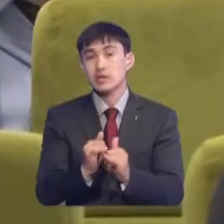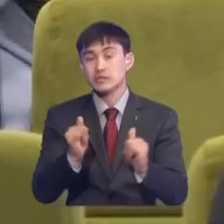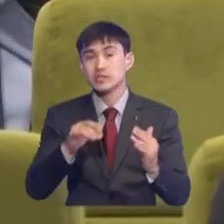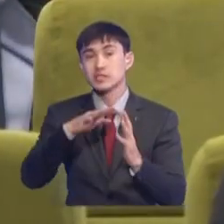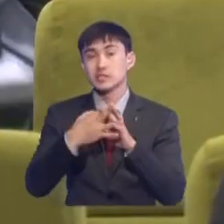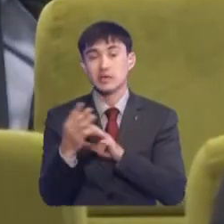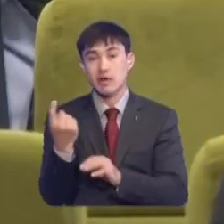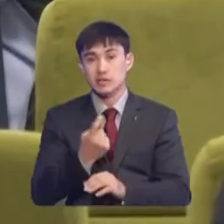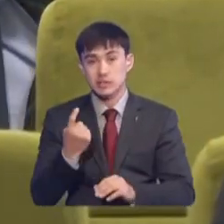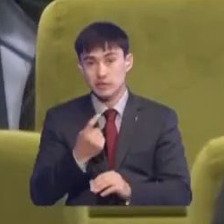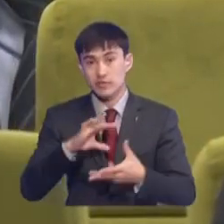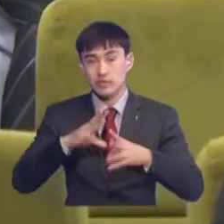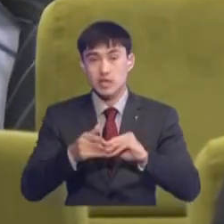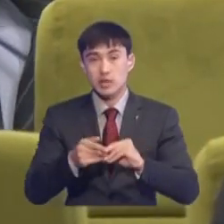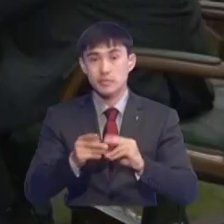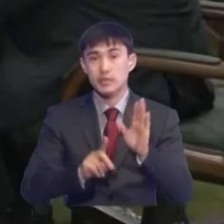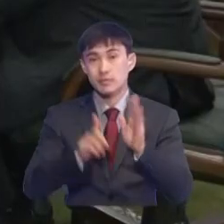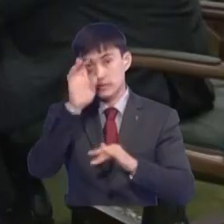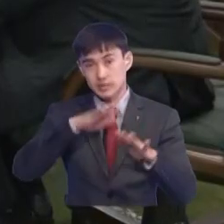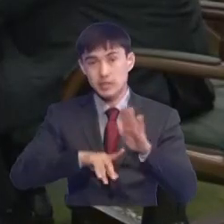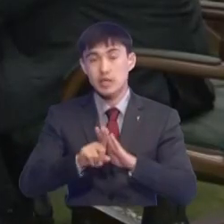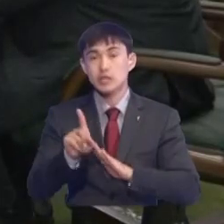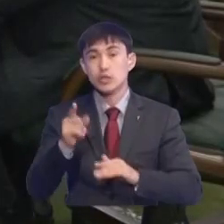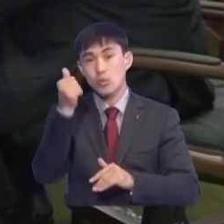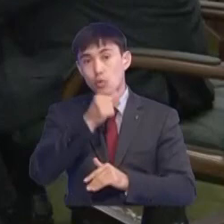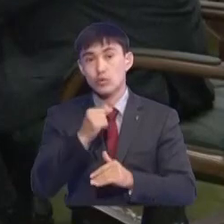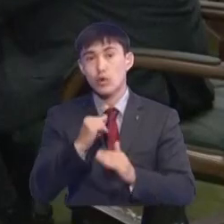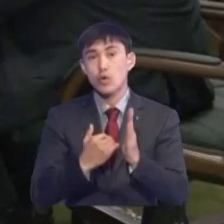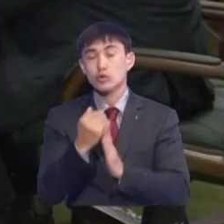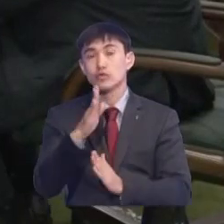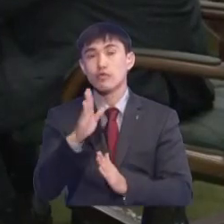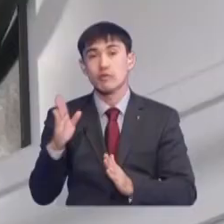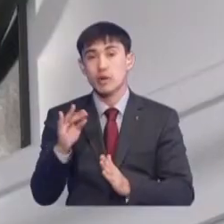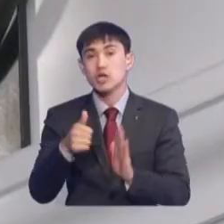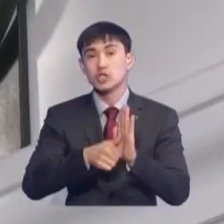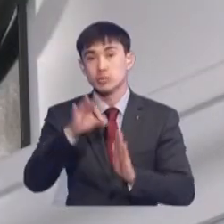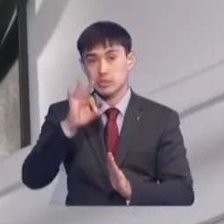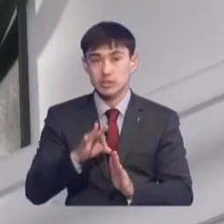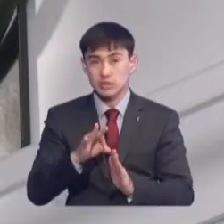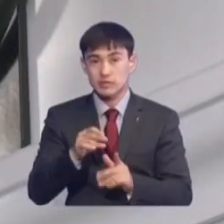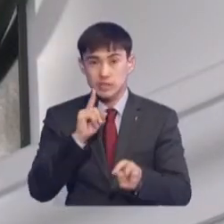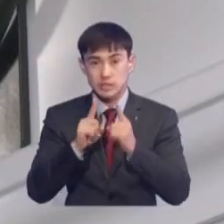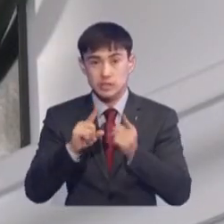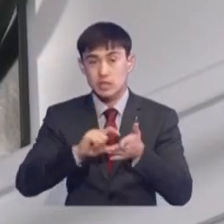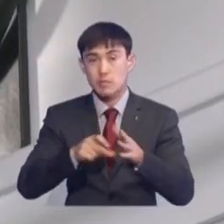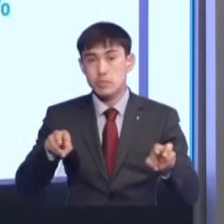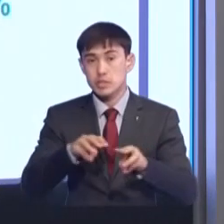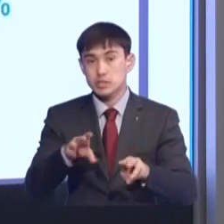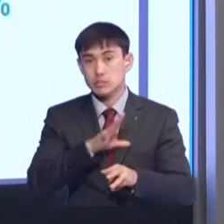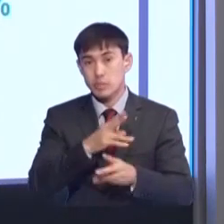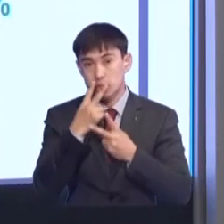развитию сельского хозяйства в целом по стране с начала года рост ВВП составил 6% также в ходе заседания